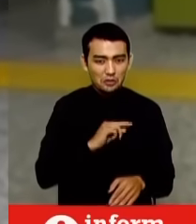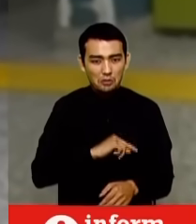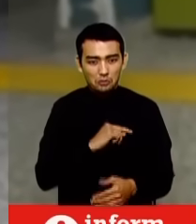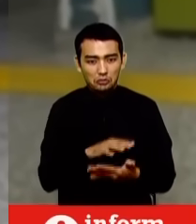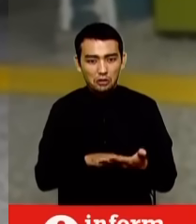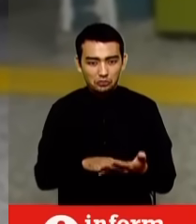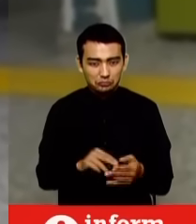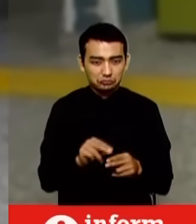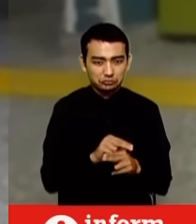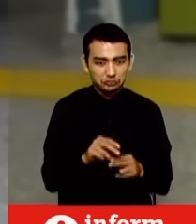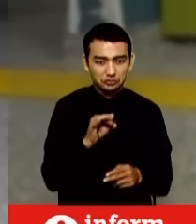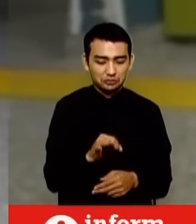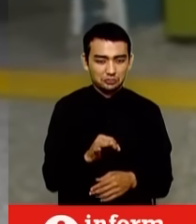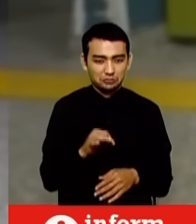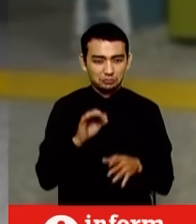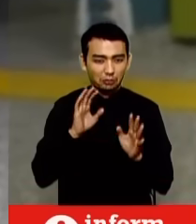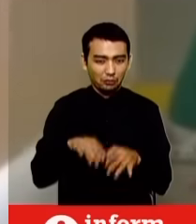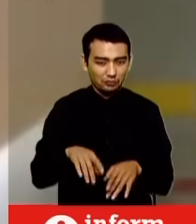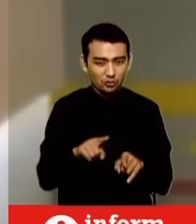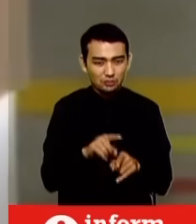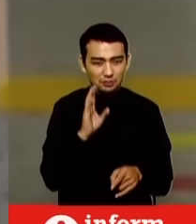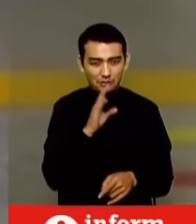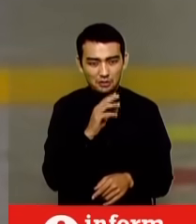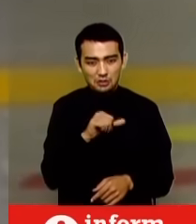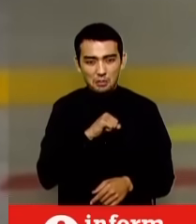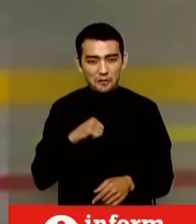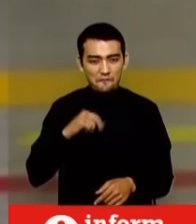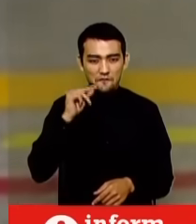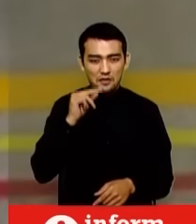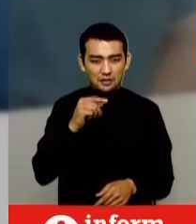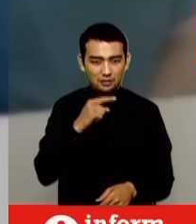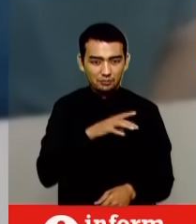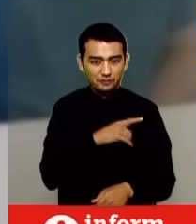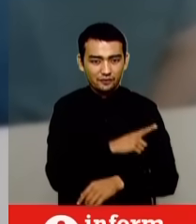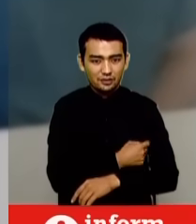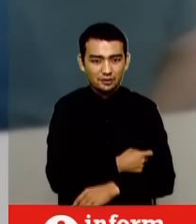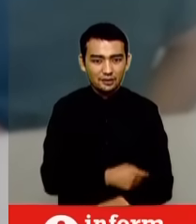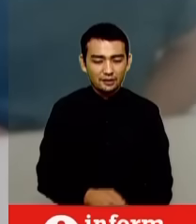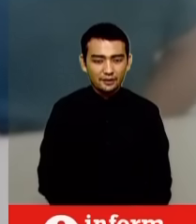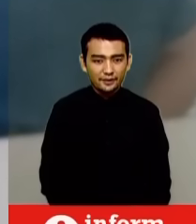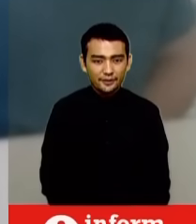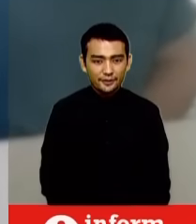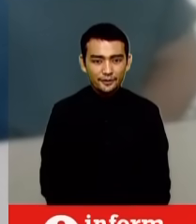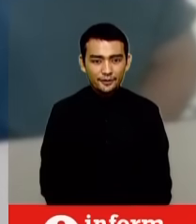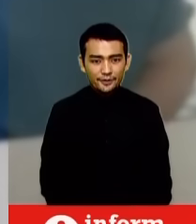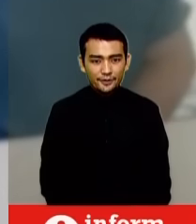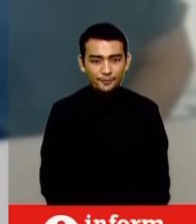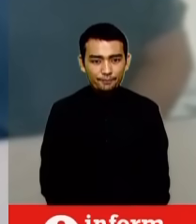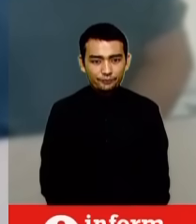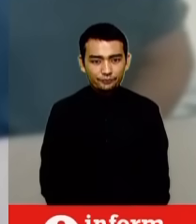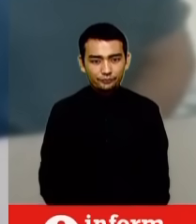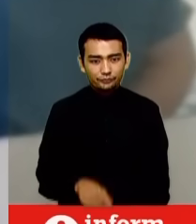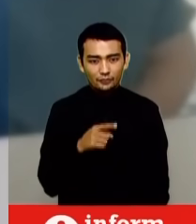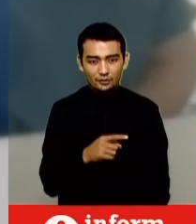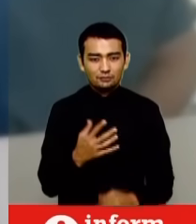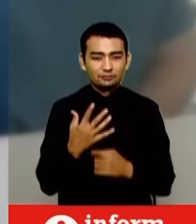ол бәріне баласына бей-жай қараған ананың өзі кінәлі дейді. Енді бұл жерде сөгіс